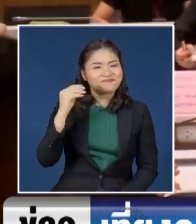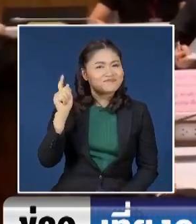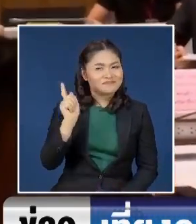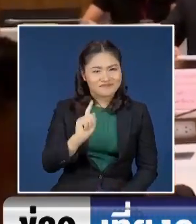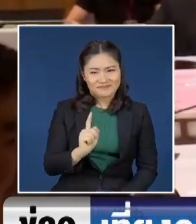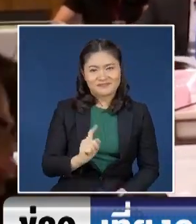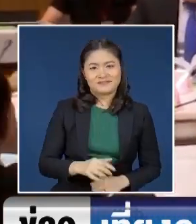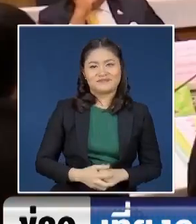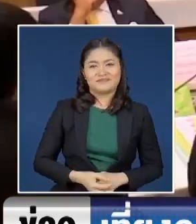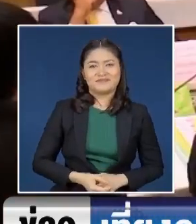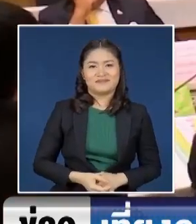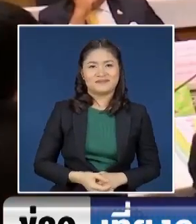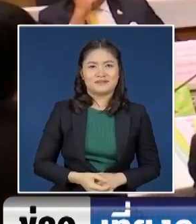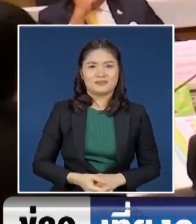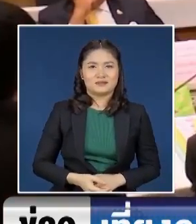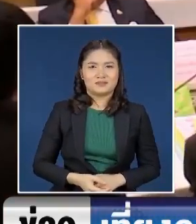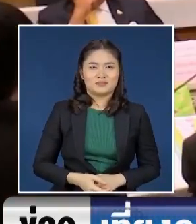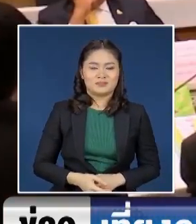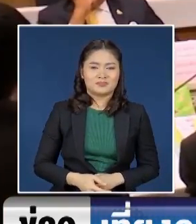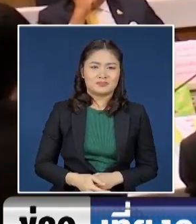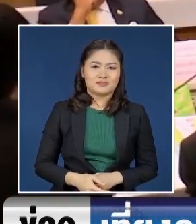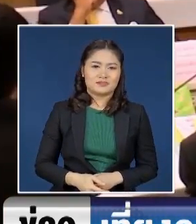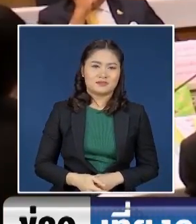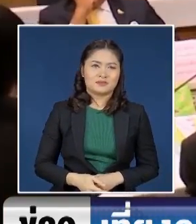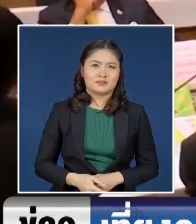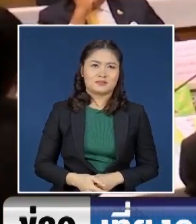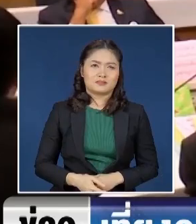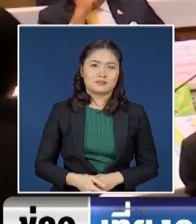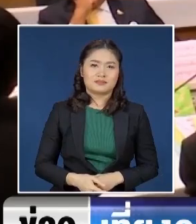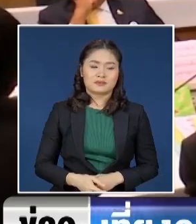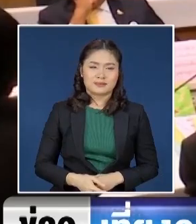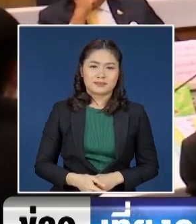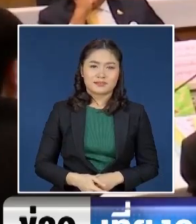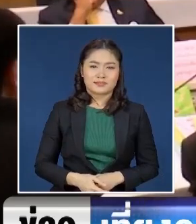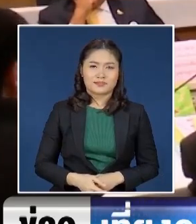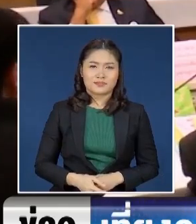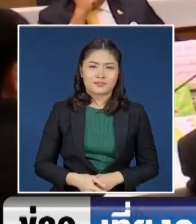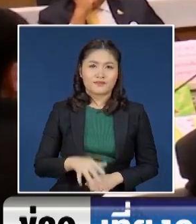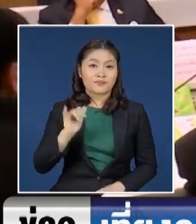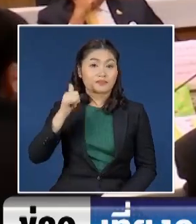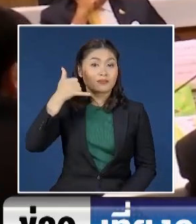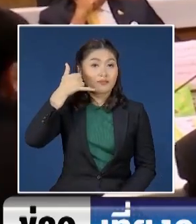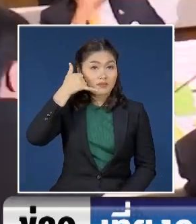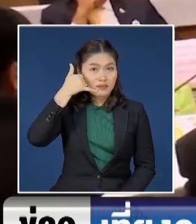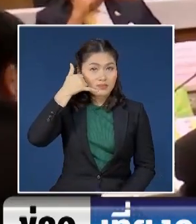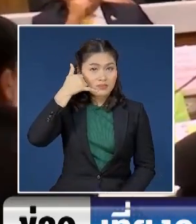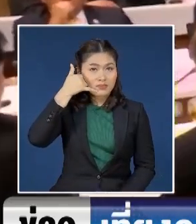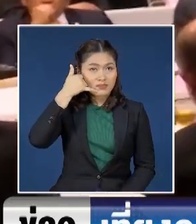แล้วก็ไปโทรประสานแทนไหมนะ ดิฉันโทรศัพท์